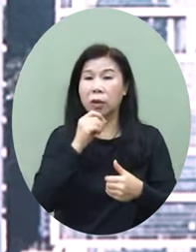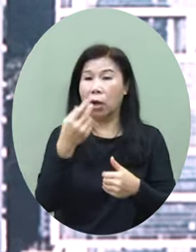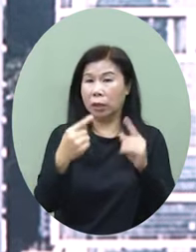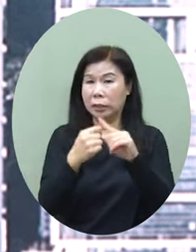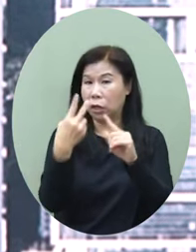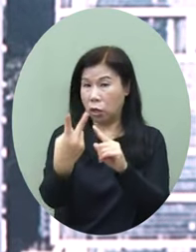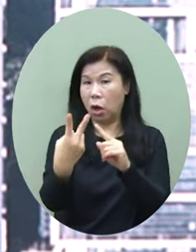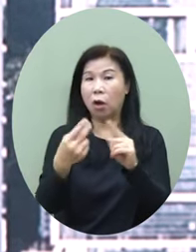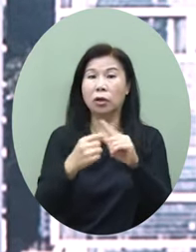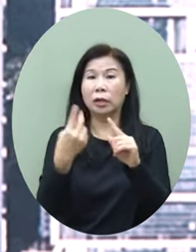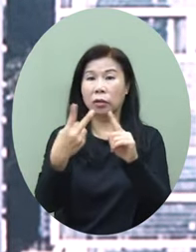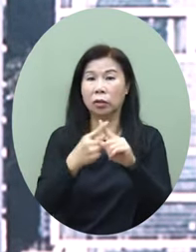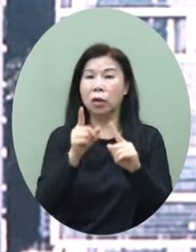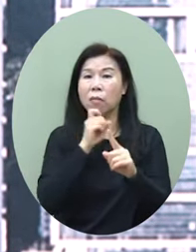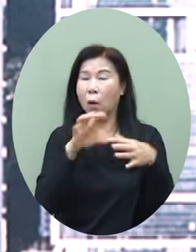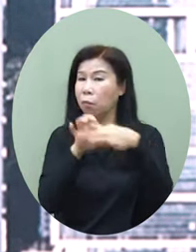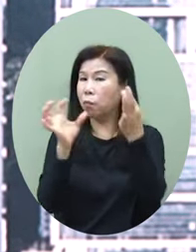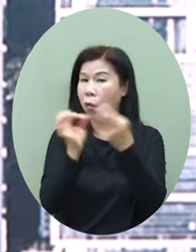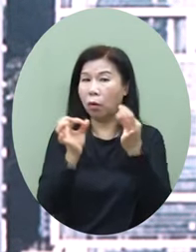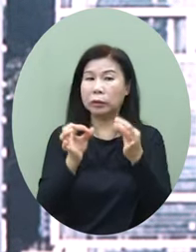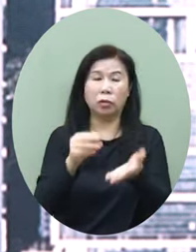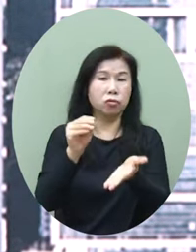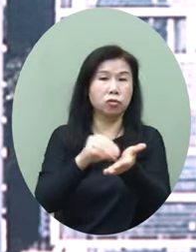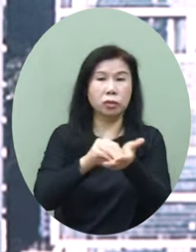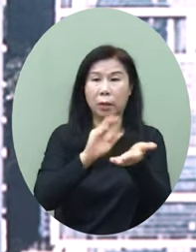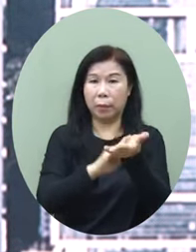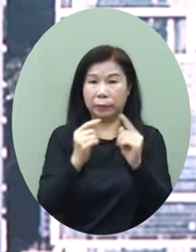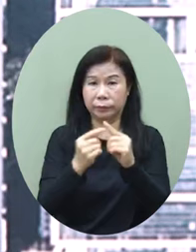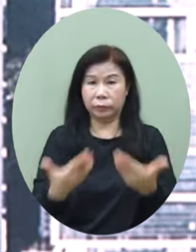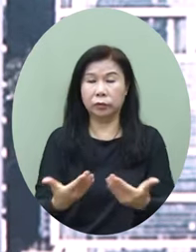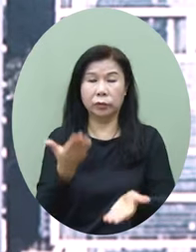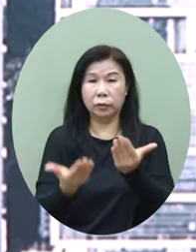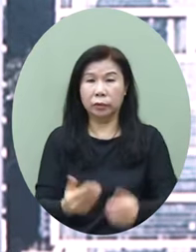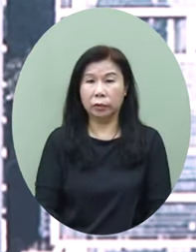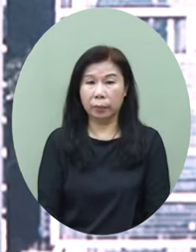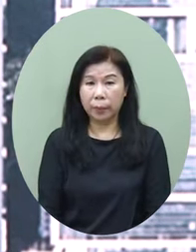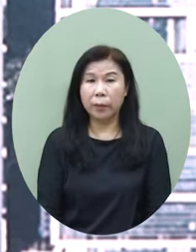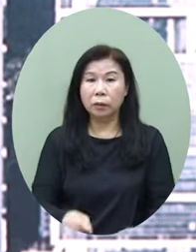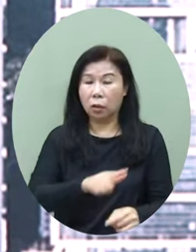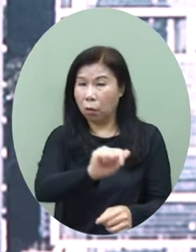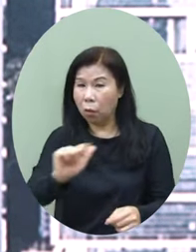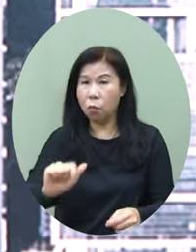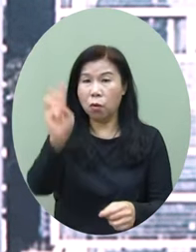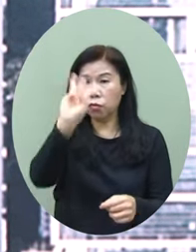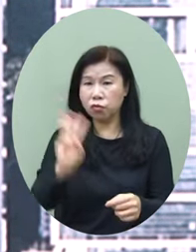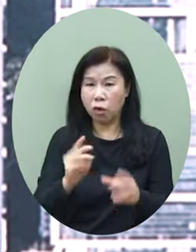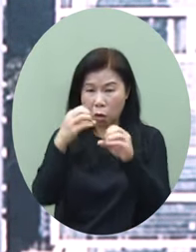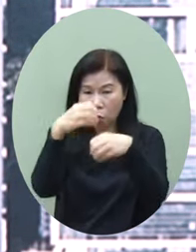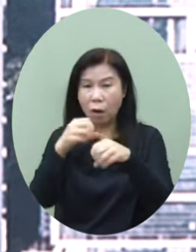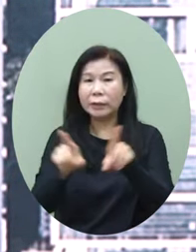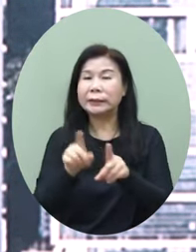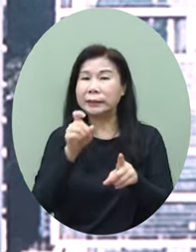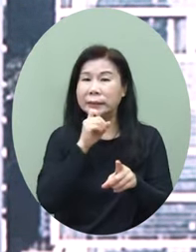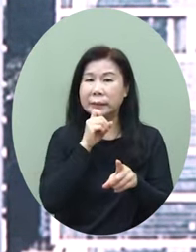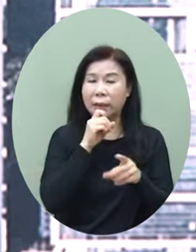有兩個不相關的個案出現或者我們看到它的污水檢測是有呈